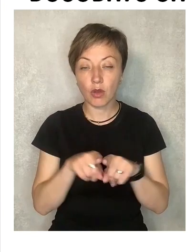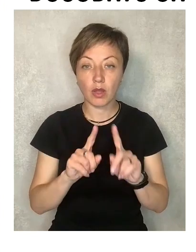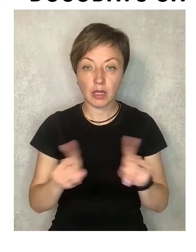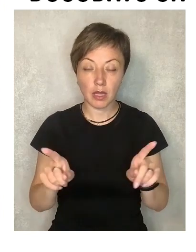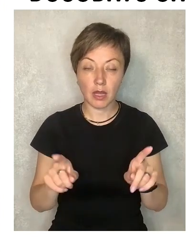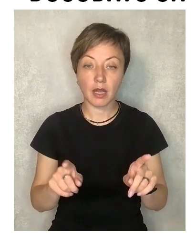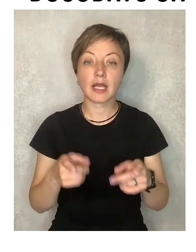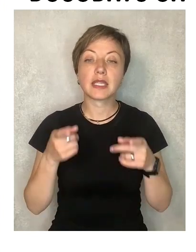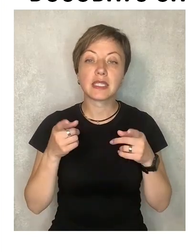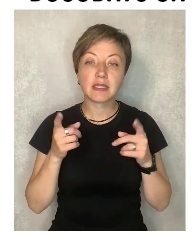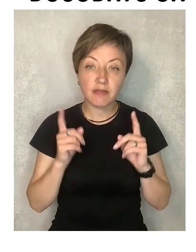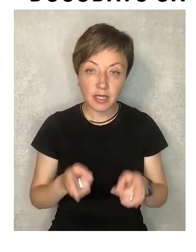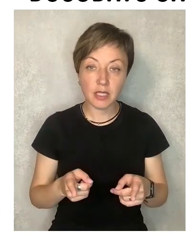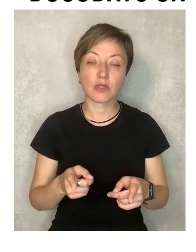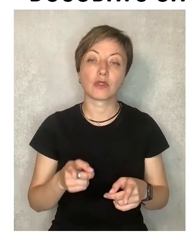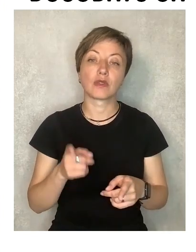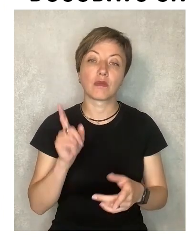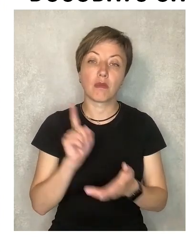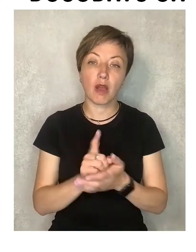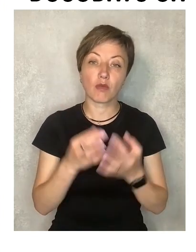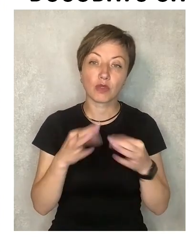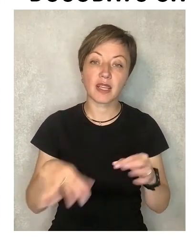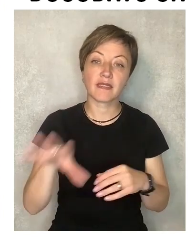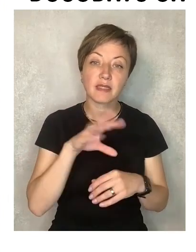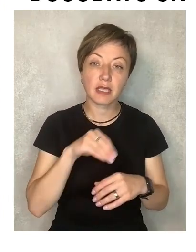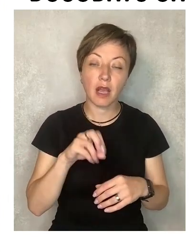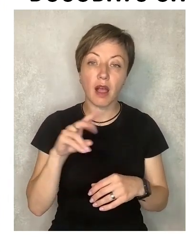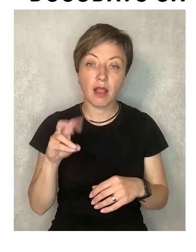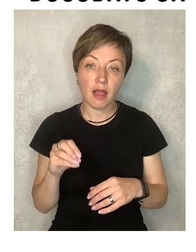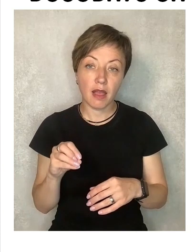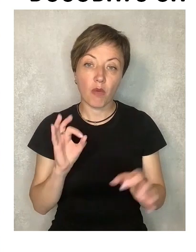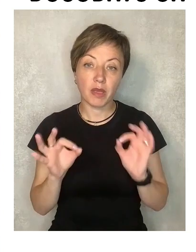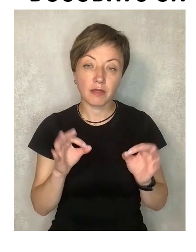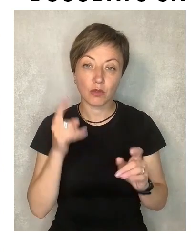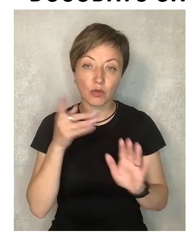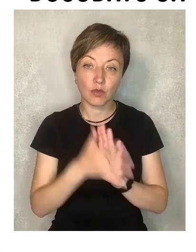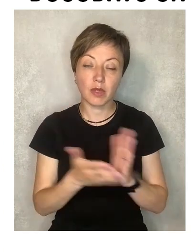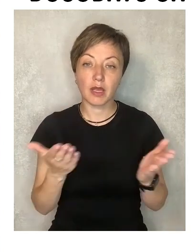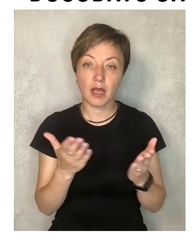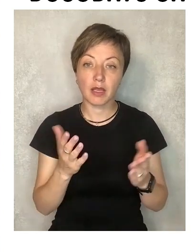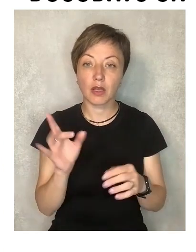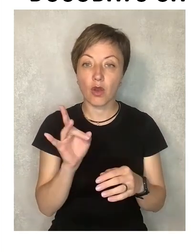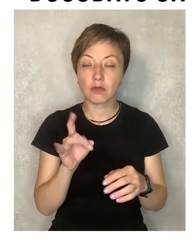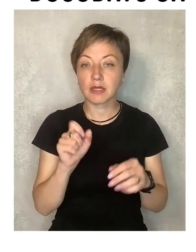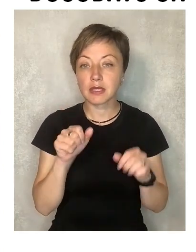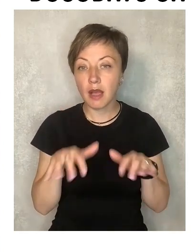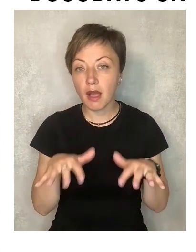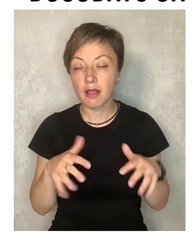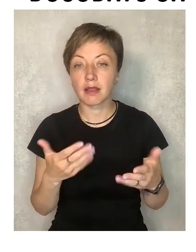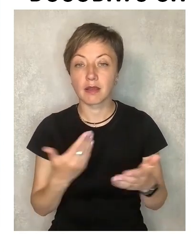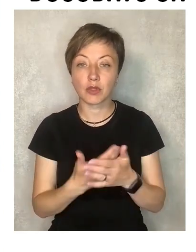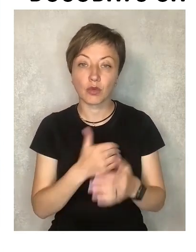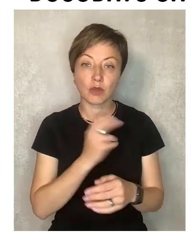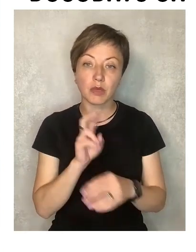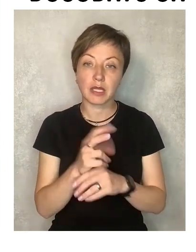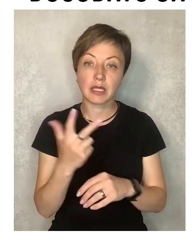Звісно, мають пускати всіх. Але об'єктивно ми розуміємо, що є якийсь розмір зали, і якщо там захоче прийти там 300